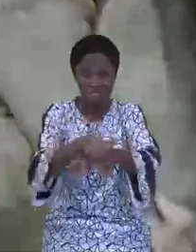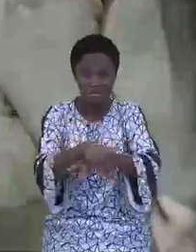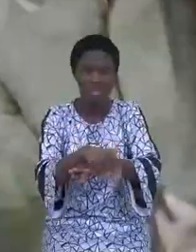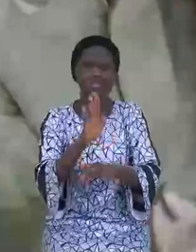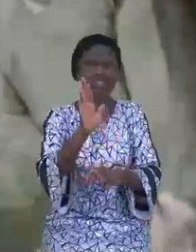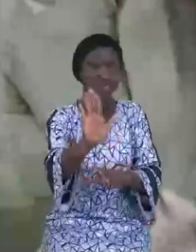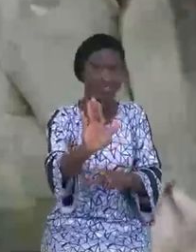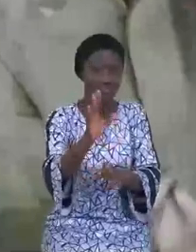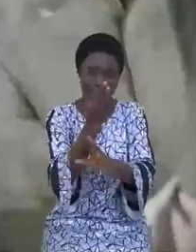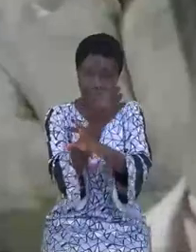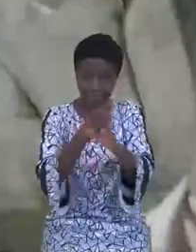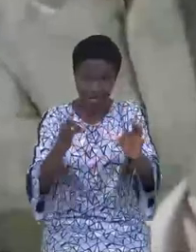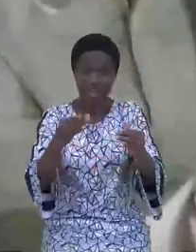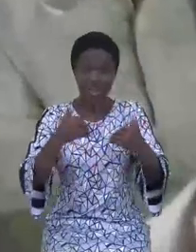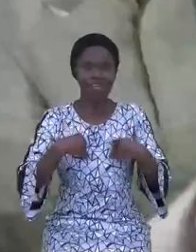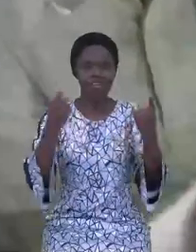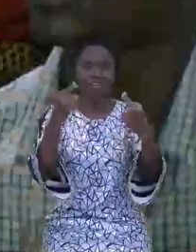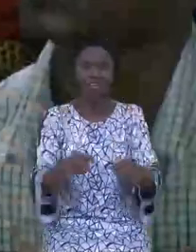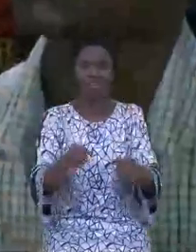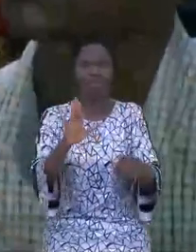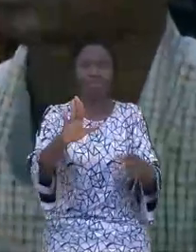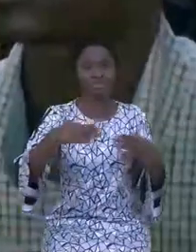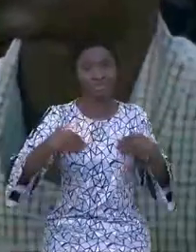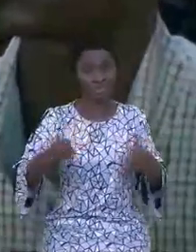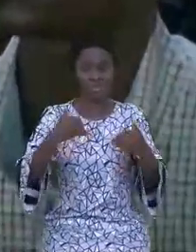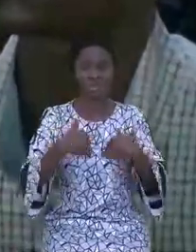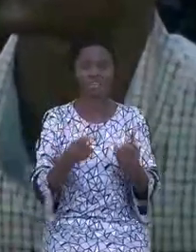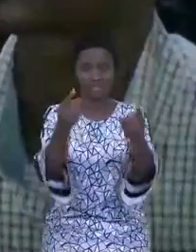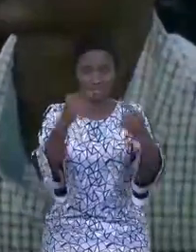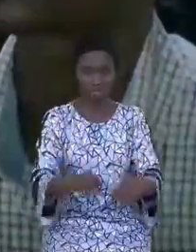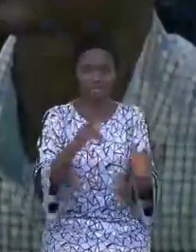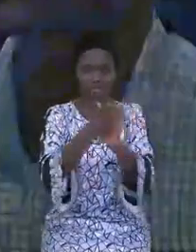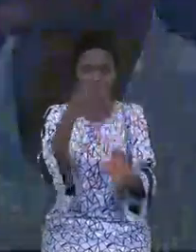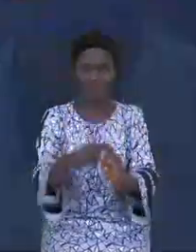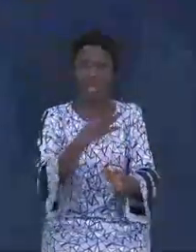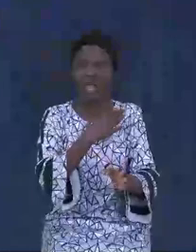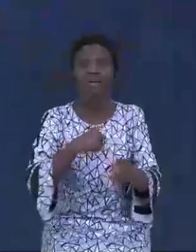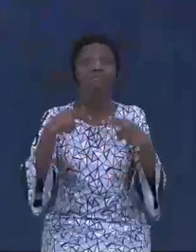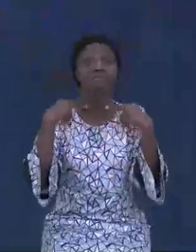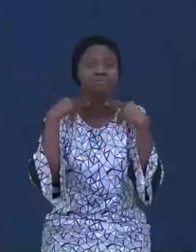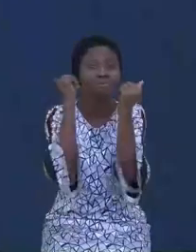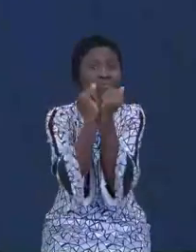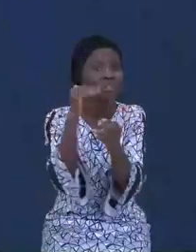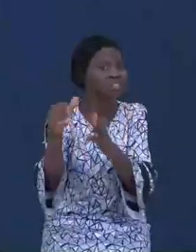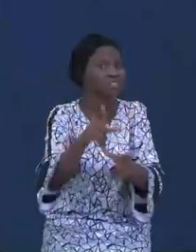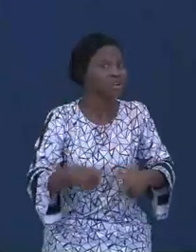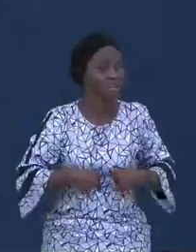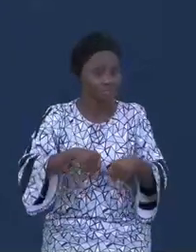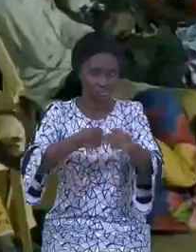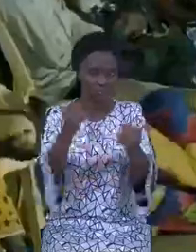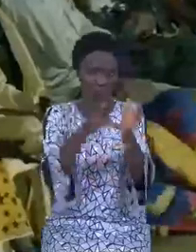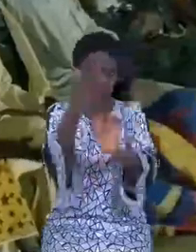venu. Ta guérison est venue. Et le joug de ta vie est brisé.